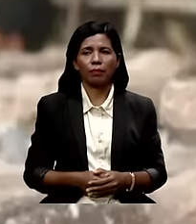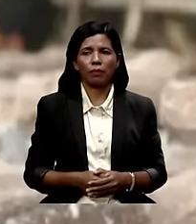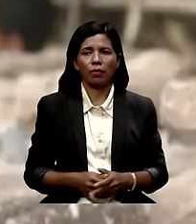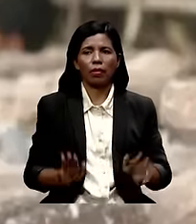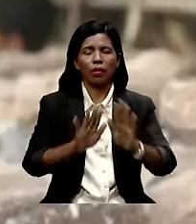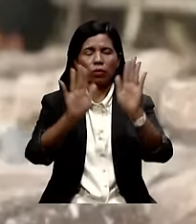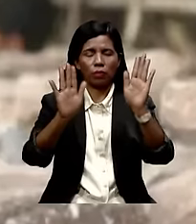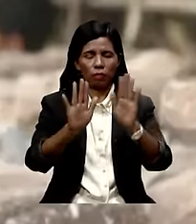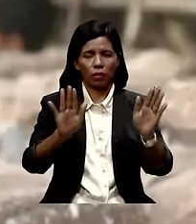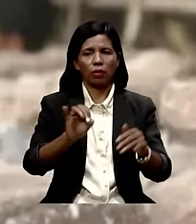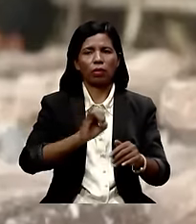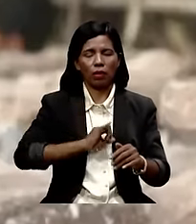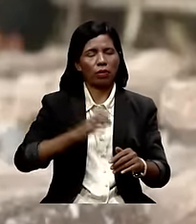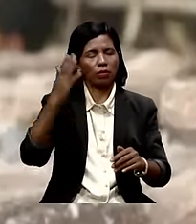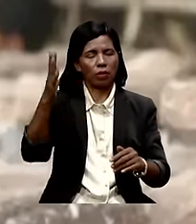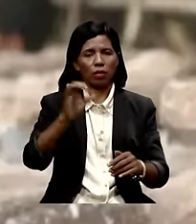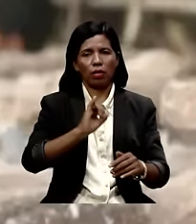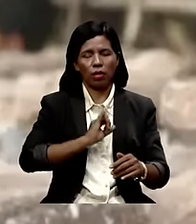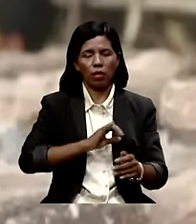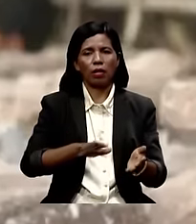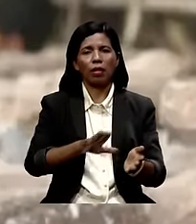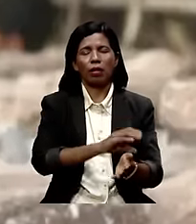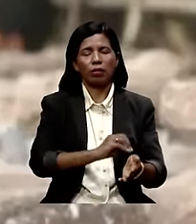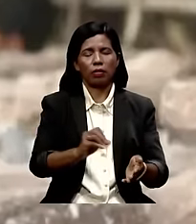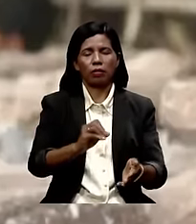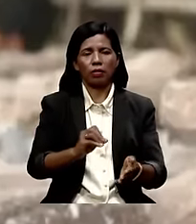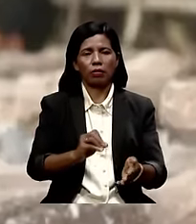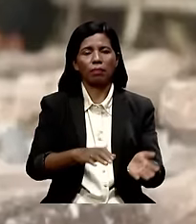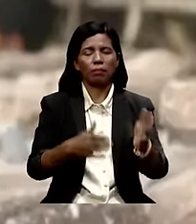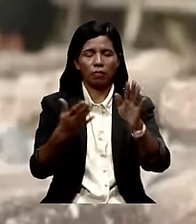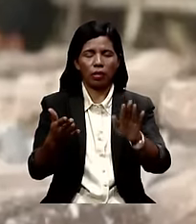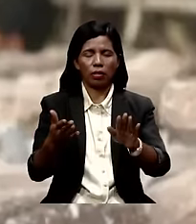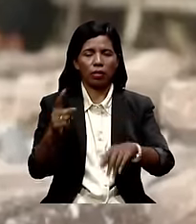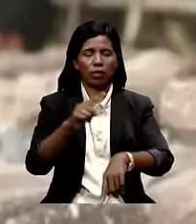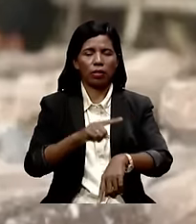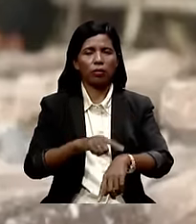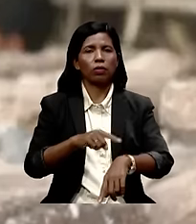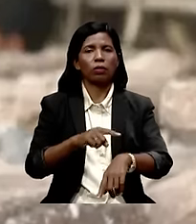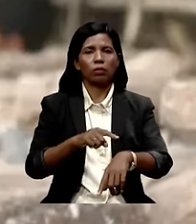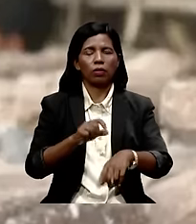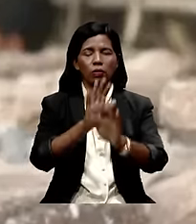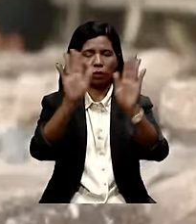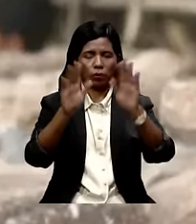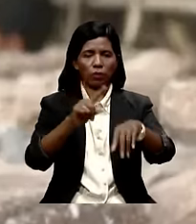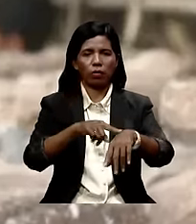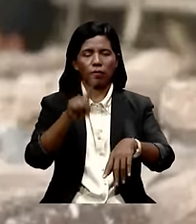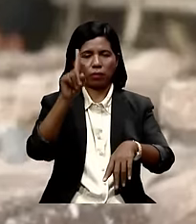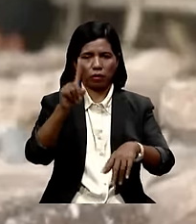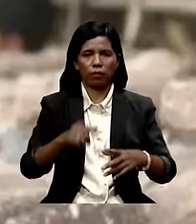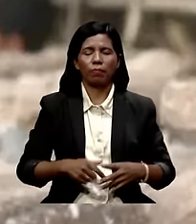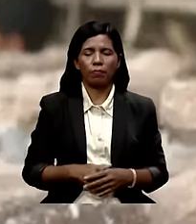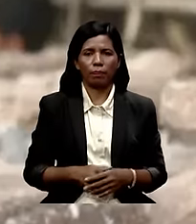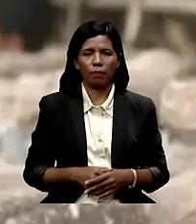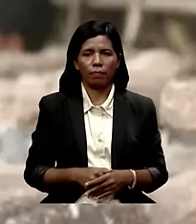Domingo mangkira nwa matagane ako tinsi ang domingo tuku walu ka tuku ita.